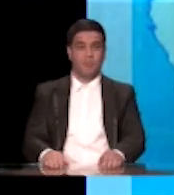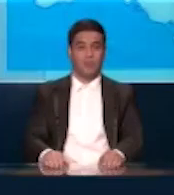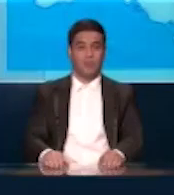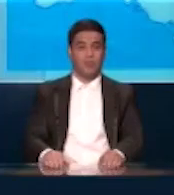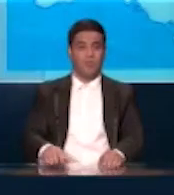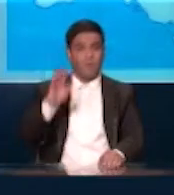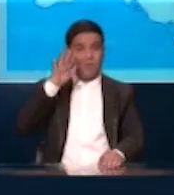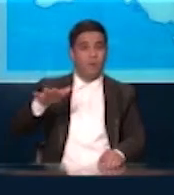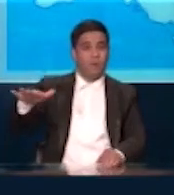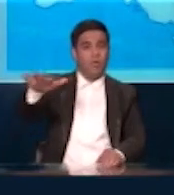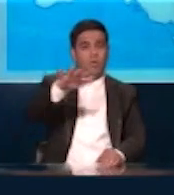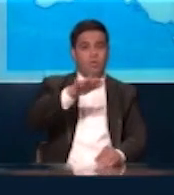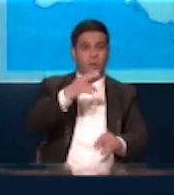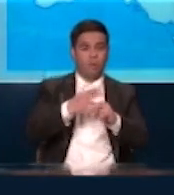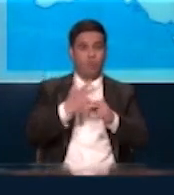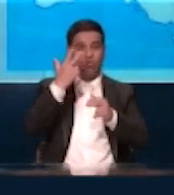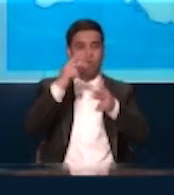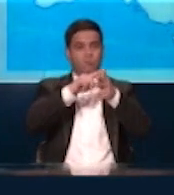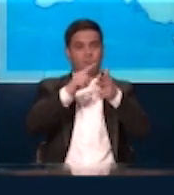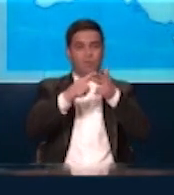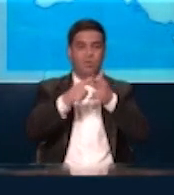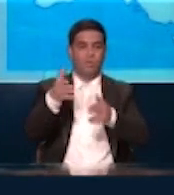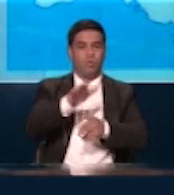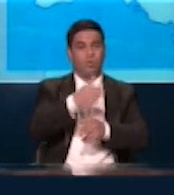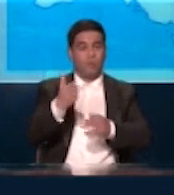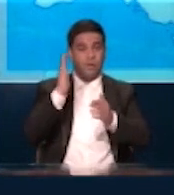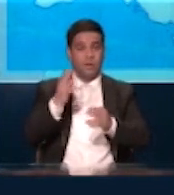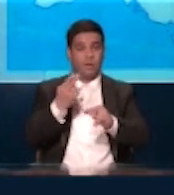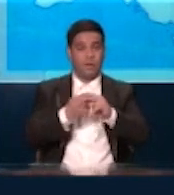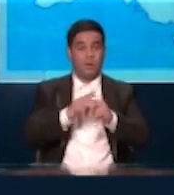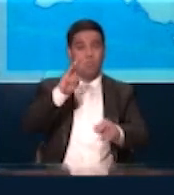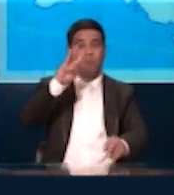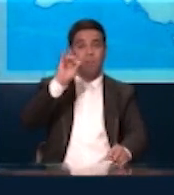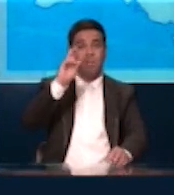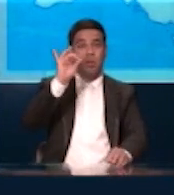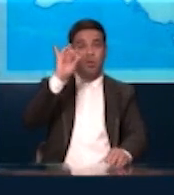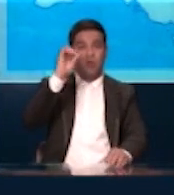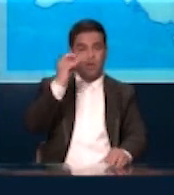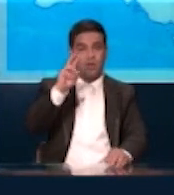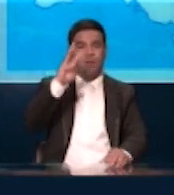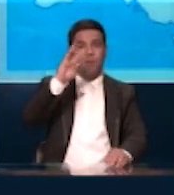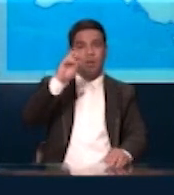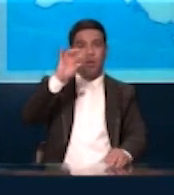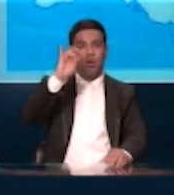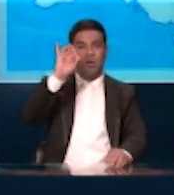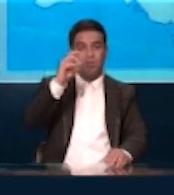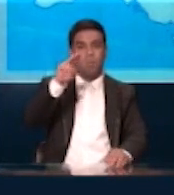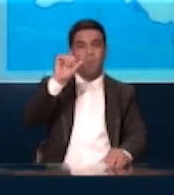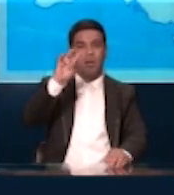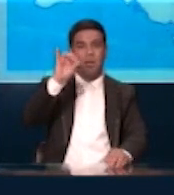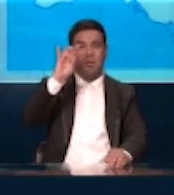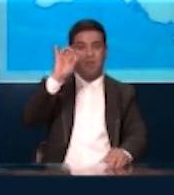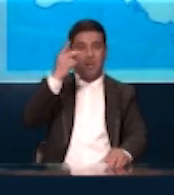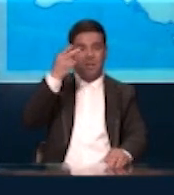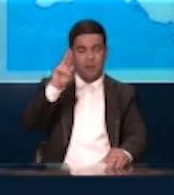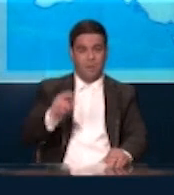Okeaniya davlatlari tarkibiy jihatdan 3 qismga bo'linadi. Mikroneziya, Melaneziya va Polineziyaga bo'linadi.